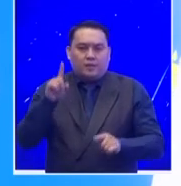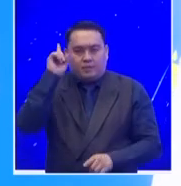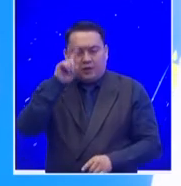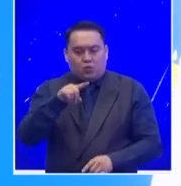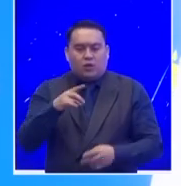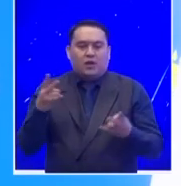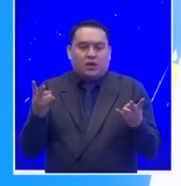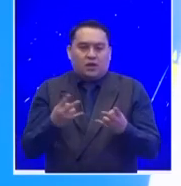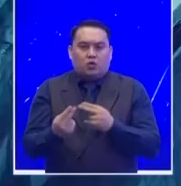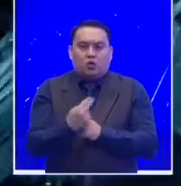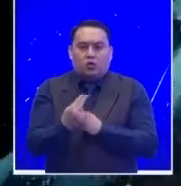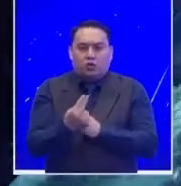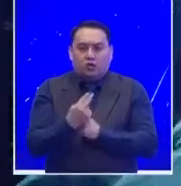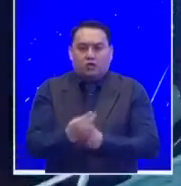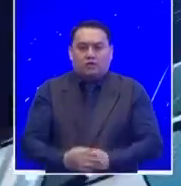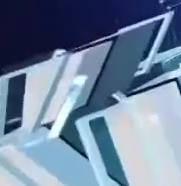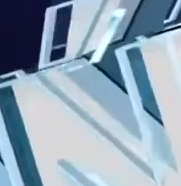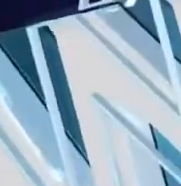керек екен үйретеді.